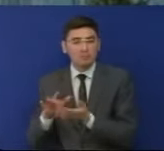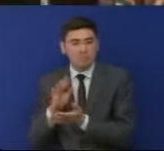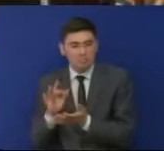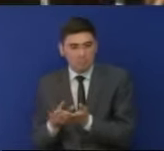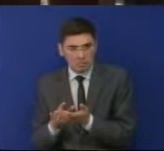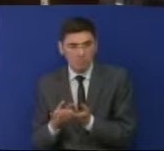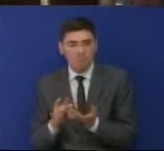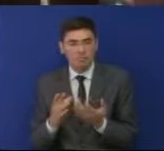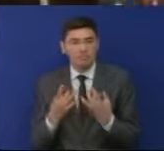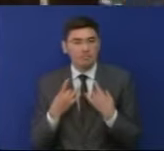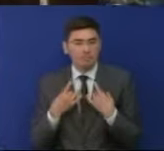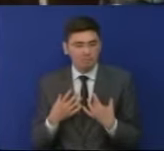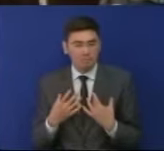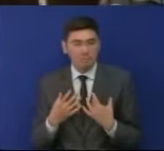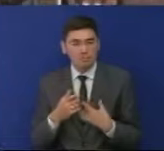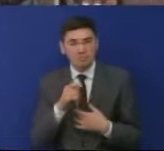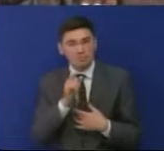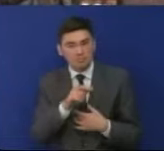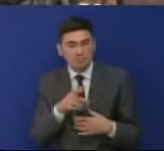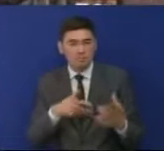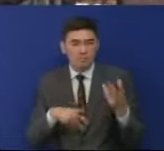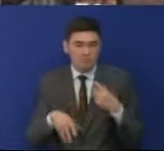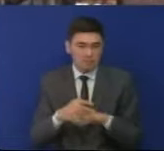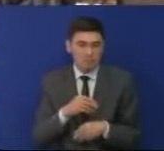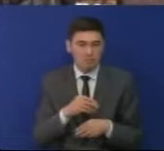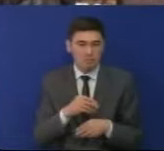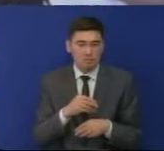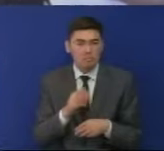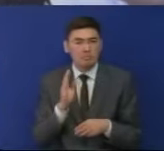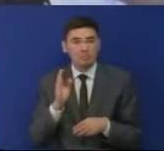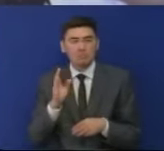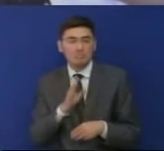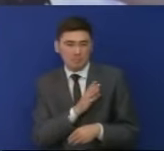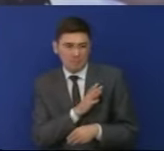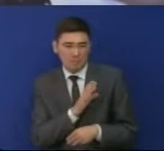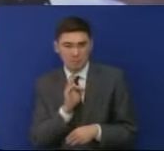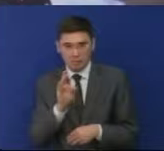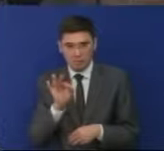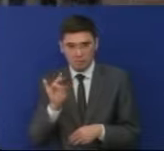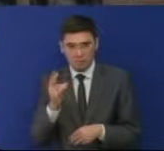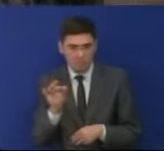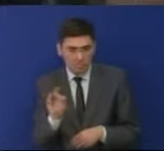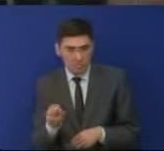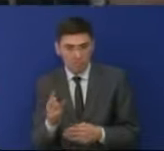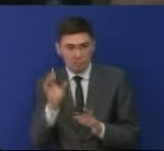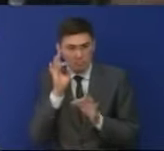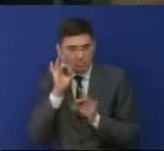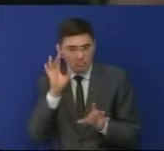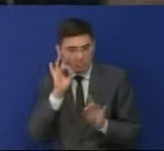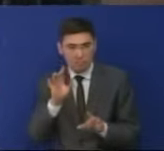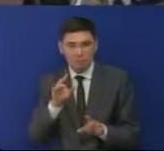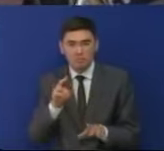прошел в праздничной атмосфере. Семичане и гости города по достоинству оценили концертную программу, во время которой прозвучали популярные